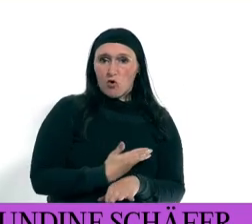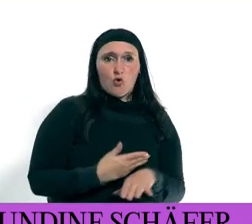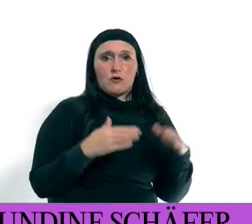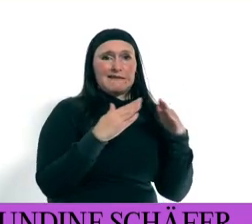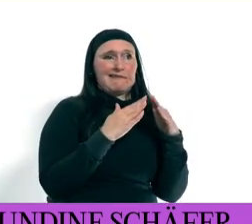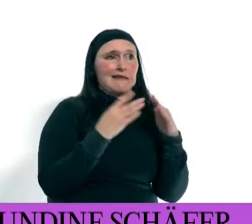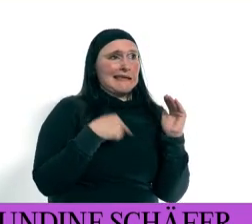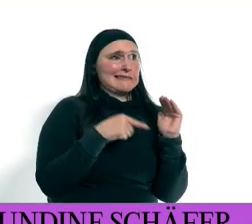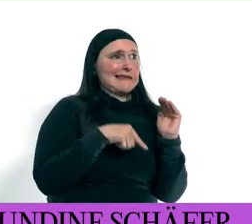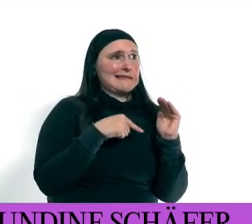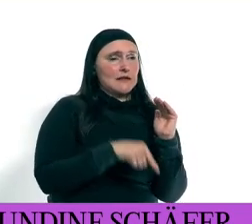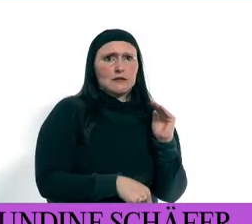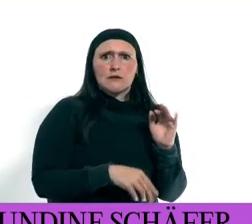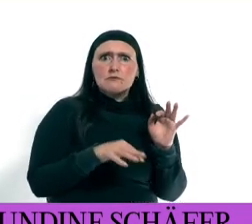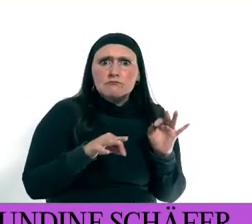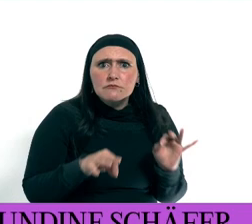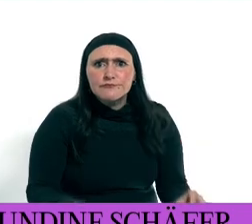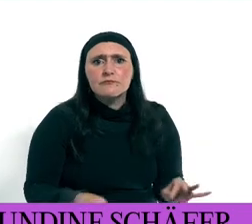Turf, unser Land.